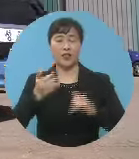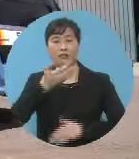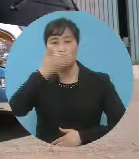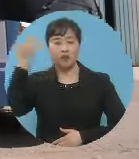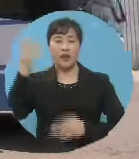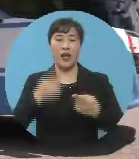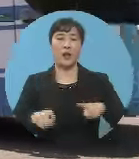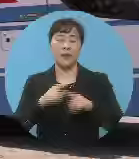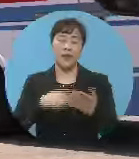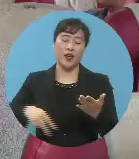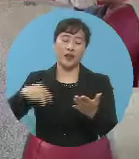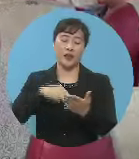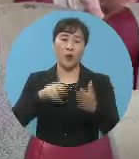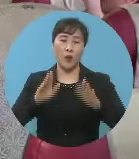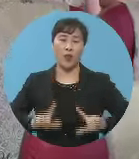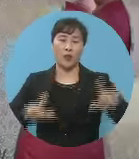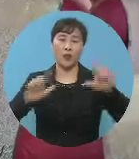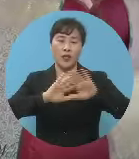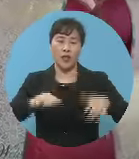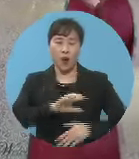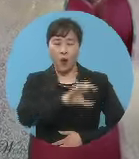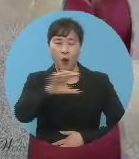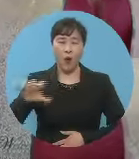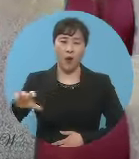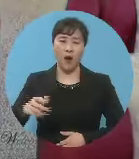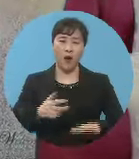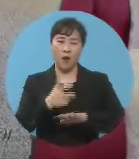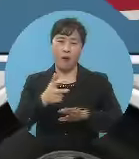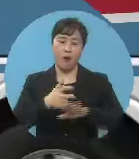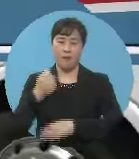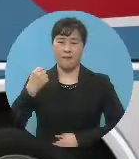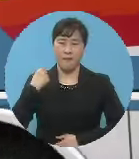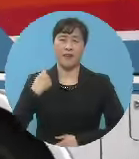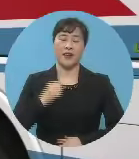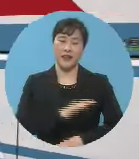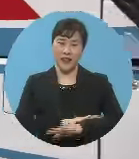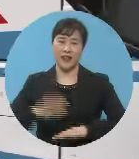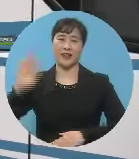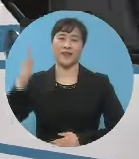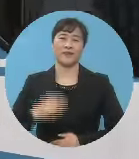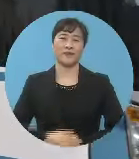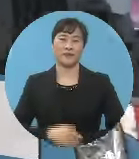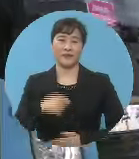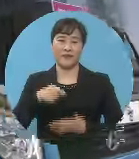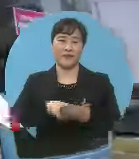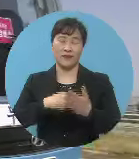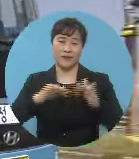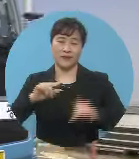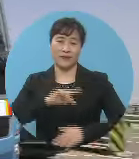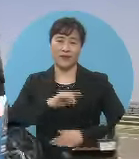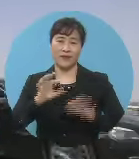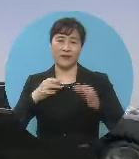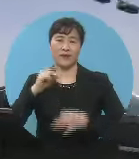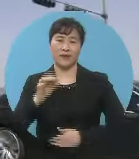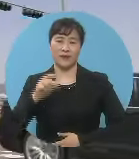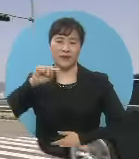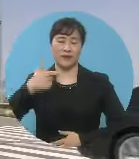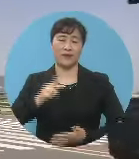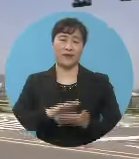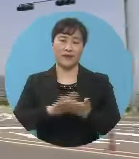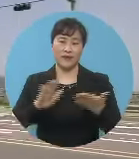싣고 올해도 전남 곳곳을 힘차게 달립니다. 생명의 땅 전남 도정뉴스 김동진입니다.